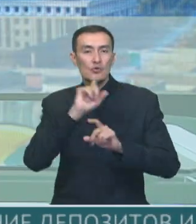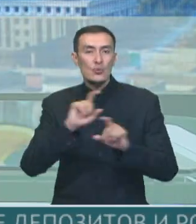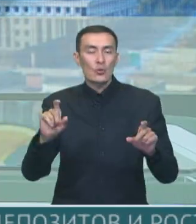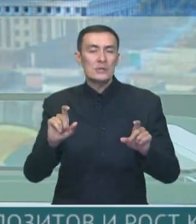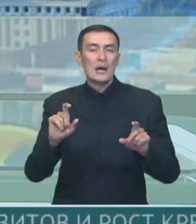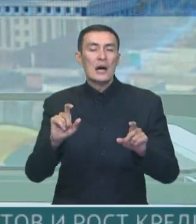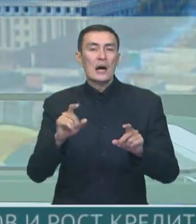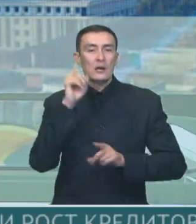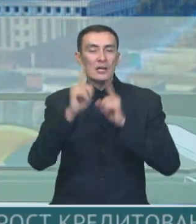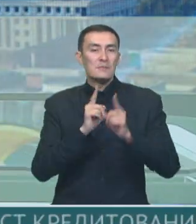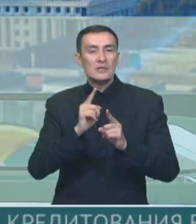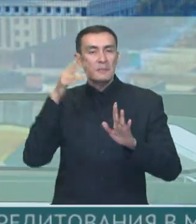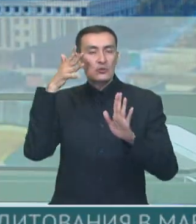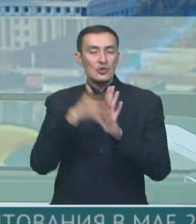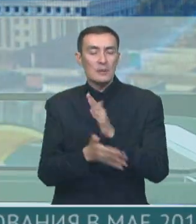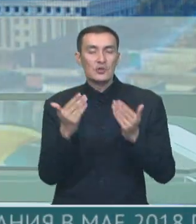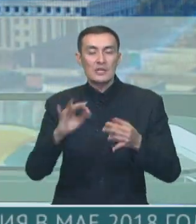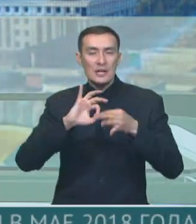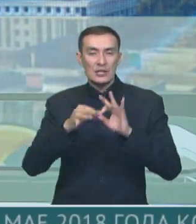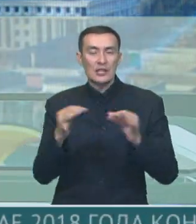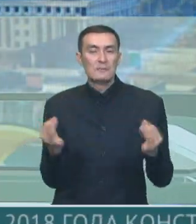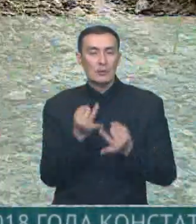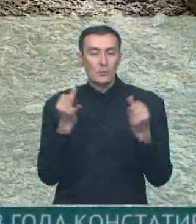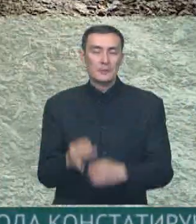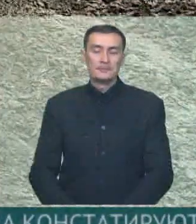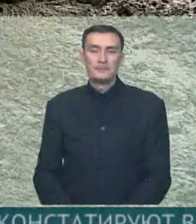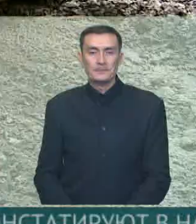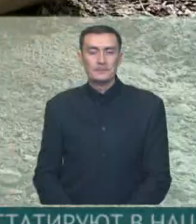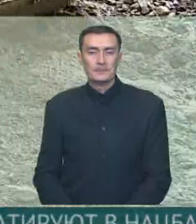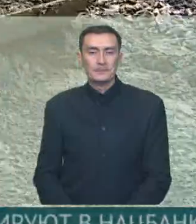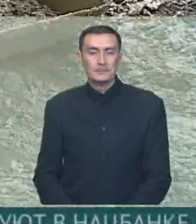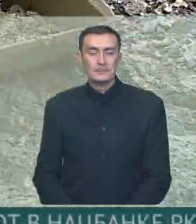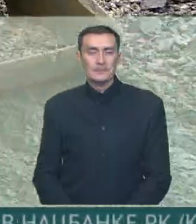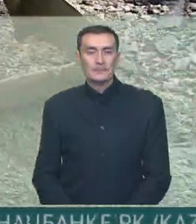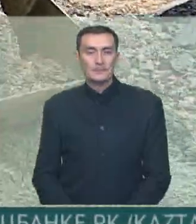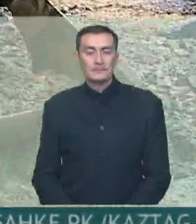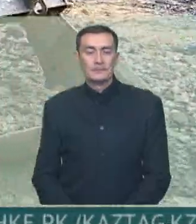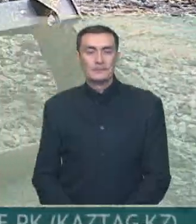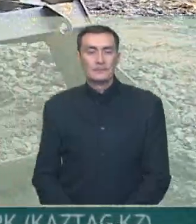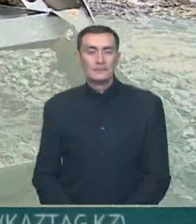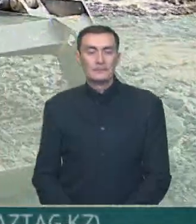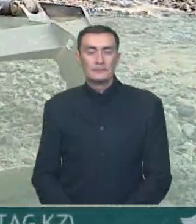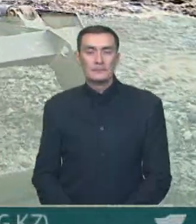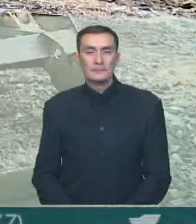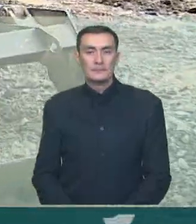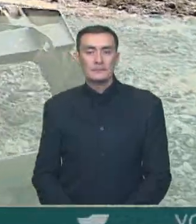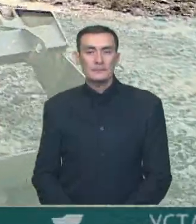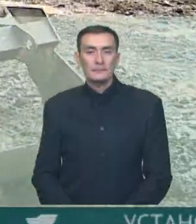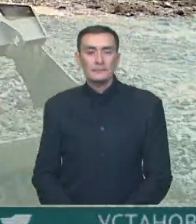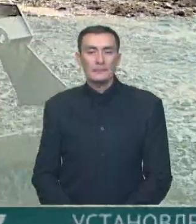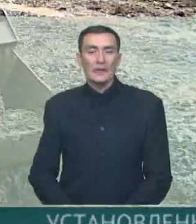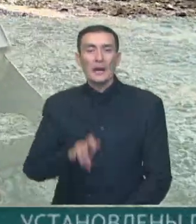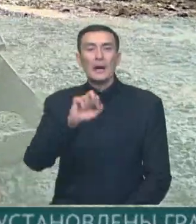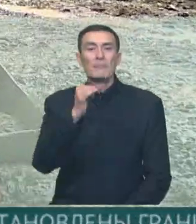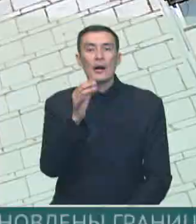с обсерваторией. Камила Тастанбекова подробнее. Подробнее.